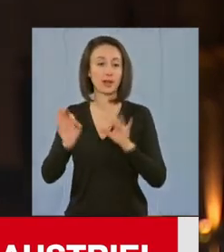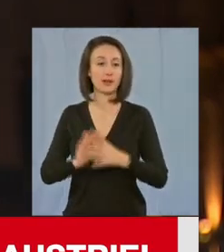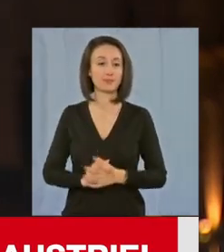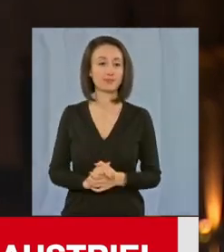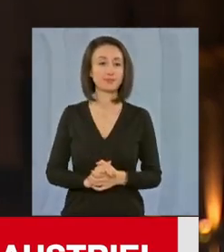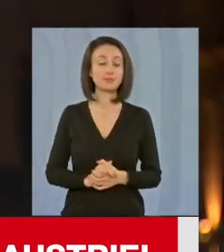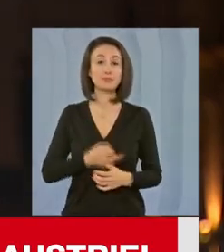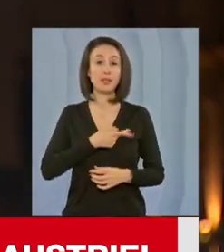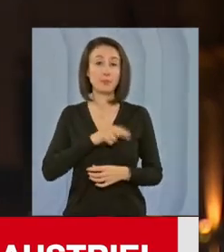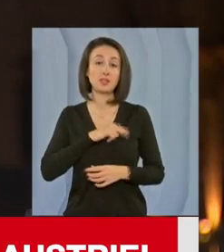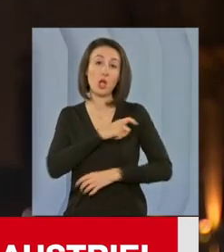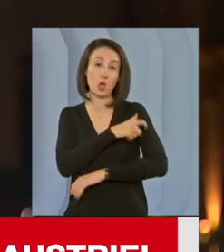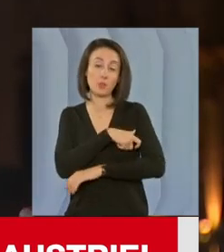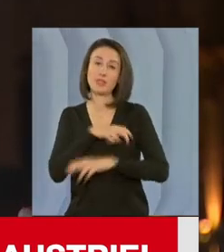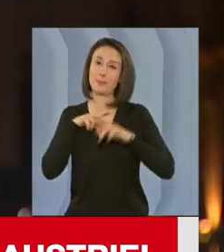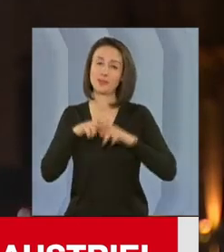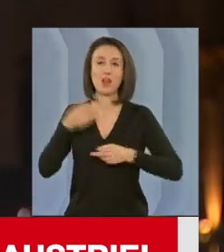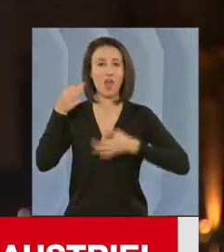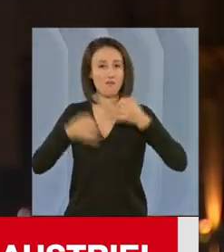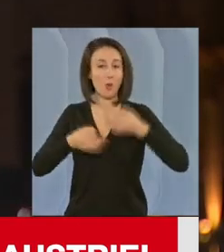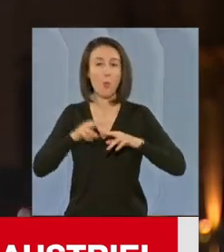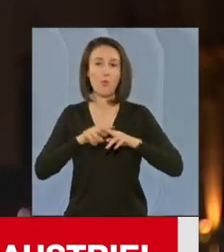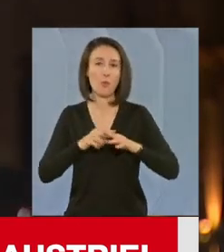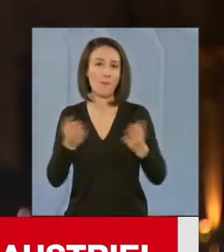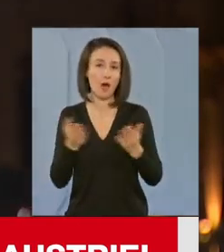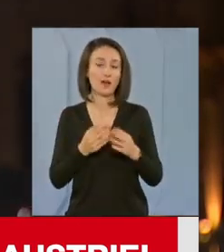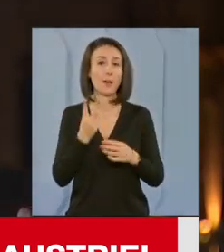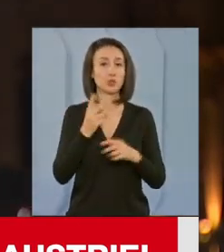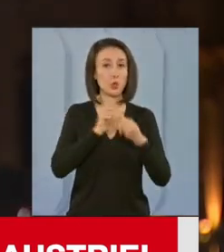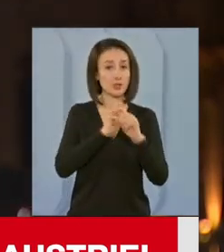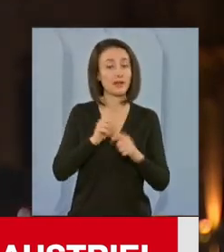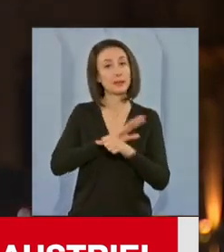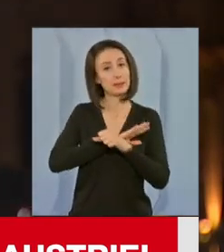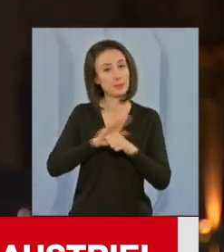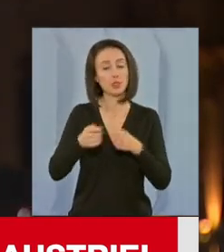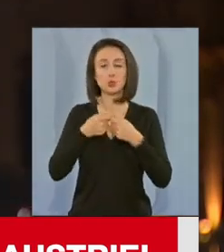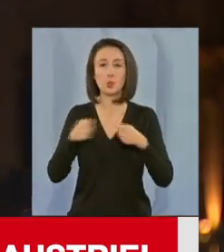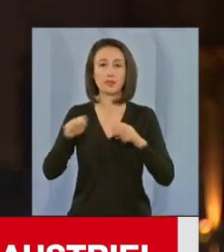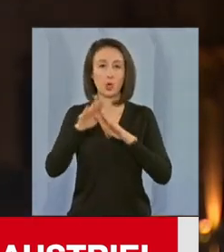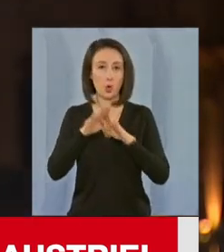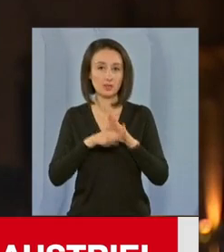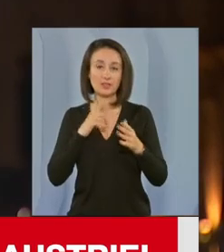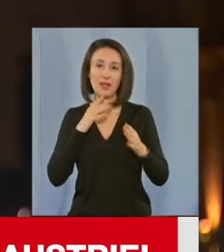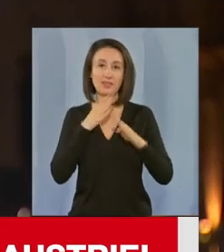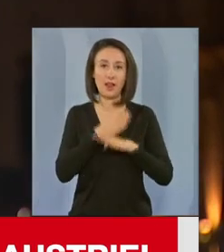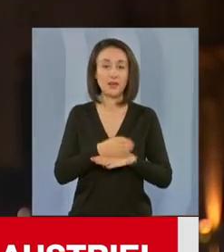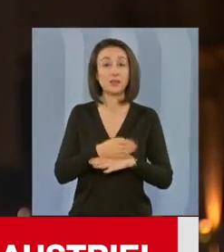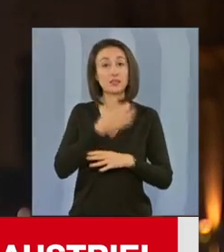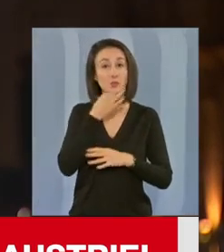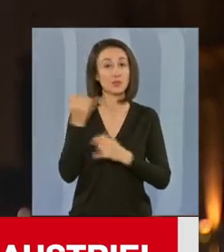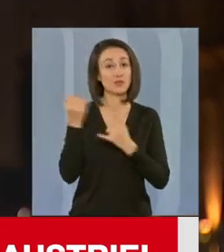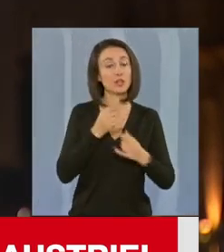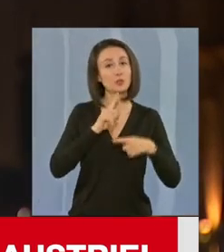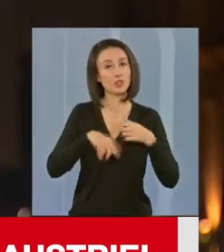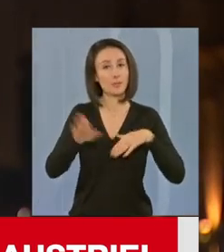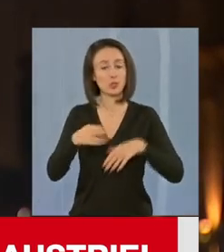Schengen. Reprezentanții Comisiei mențin însă evaluarea conform căreia cele două țări îndeplinesc toate condițiile de aderare. Reacția vine după